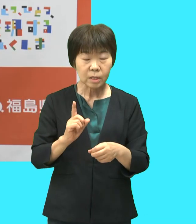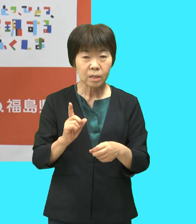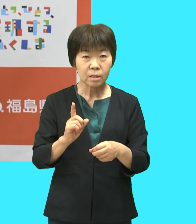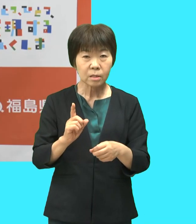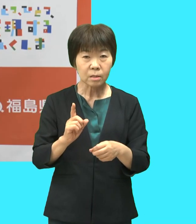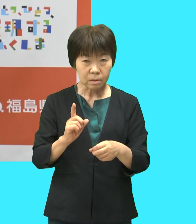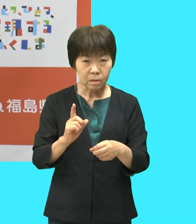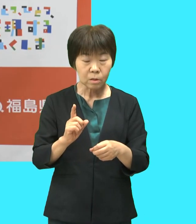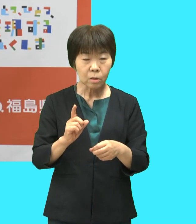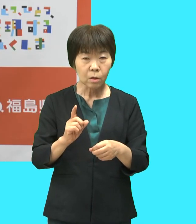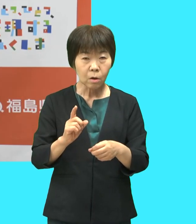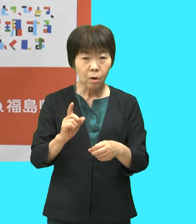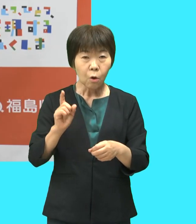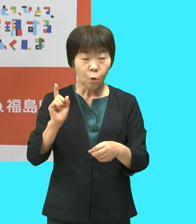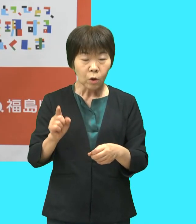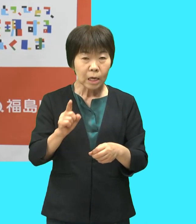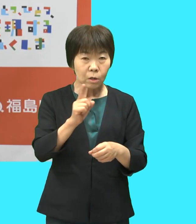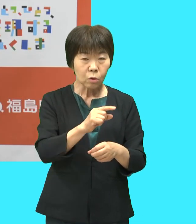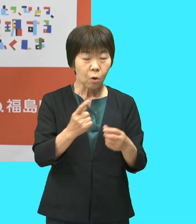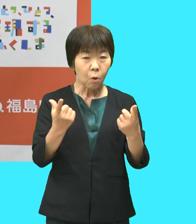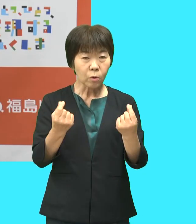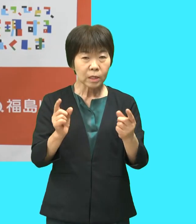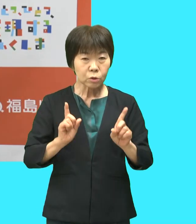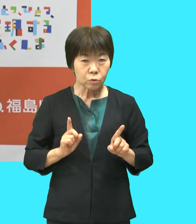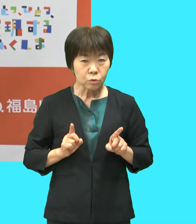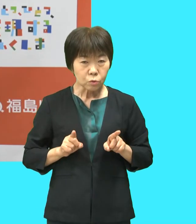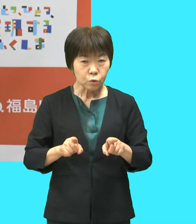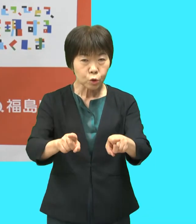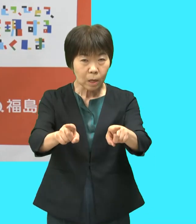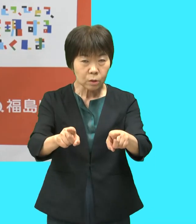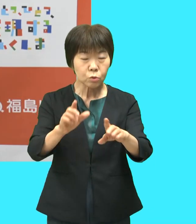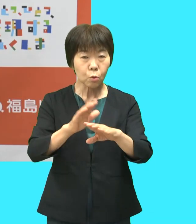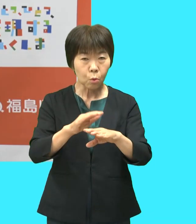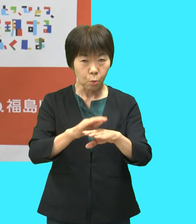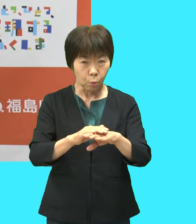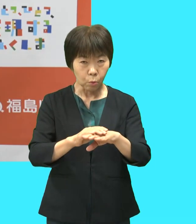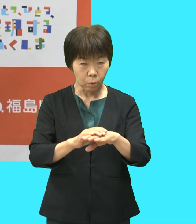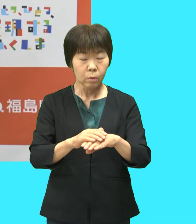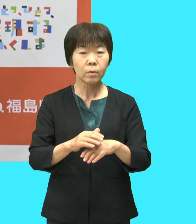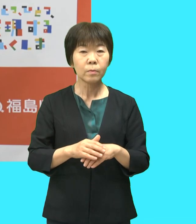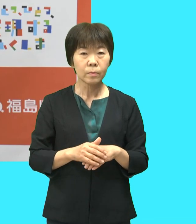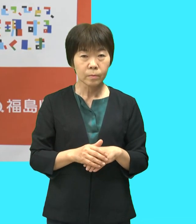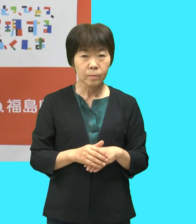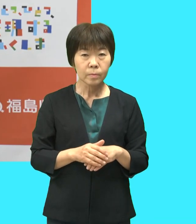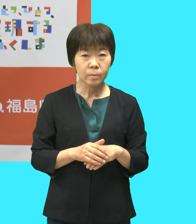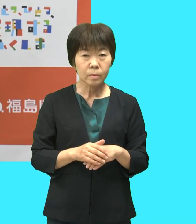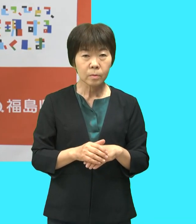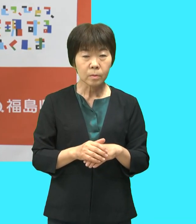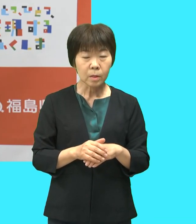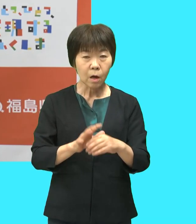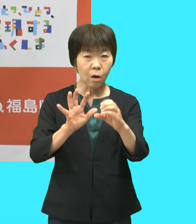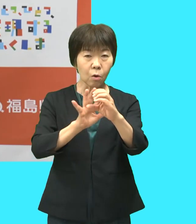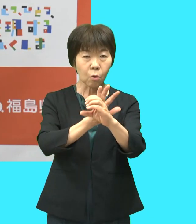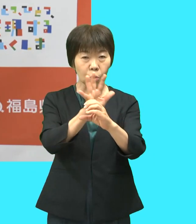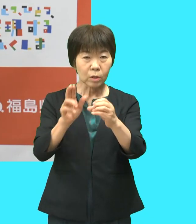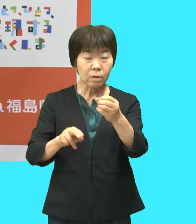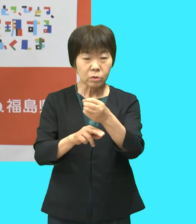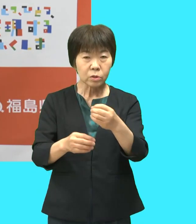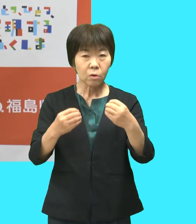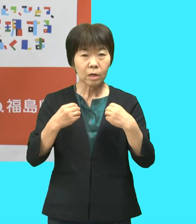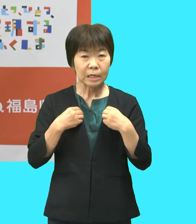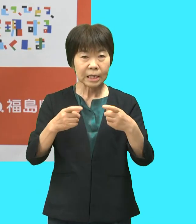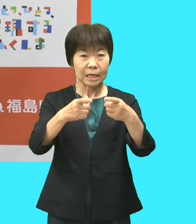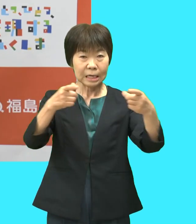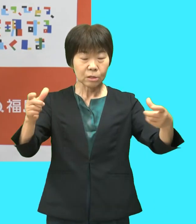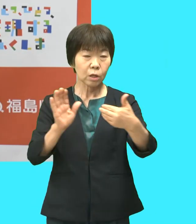やってその車の両輪をきちっと両立させるかだと思います。新型コロナウイルスの感染拡